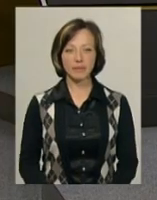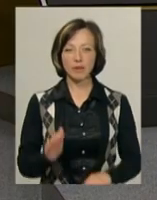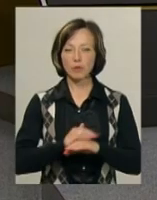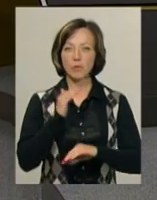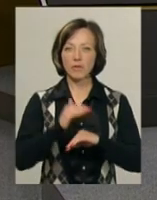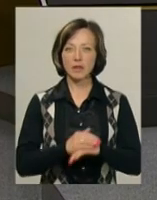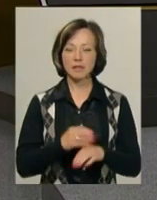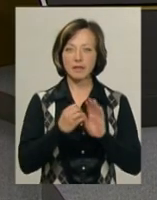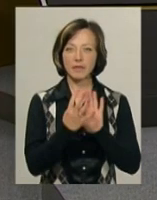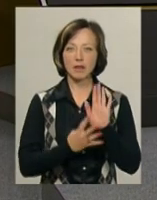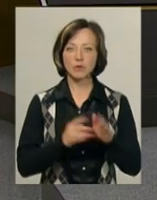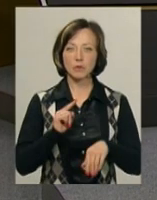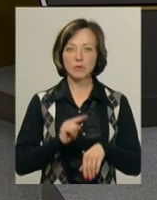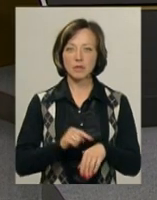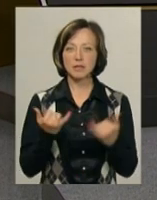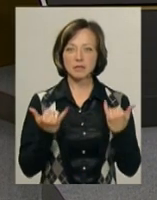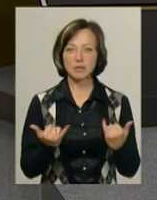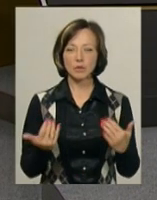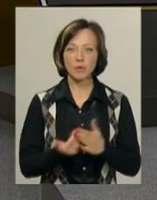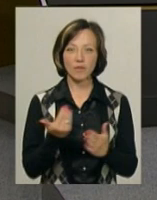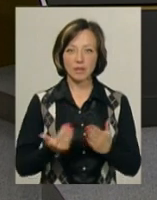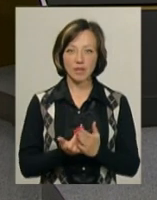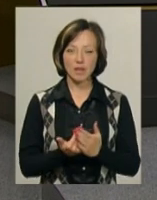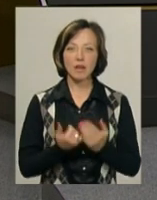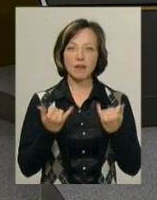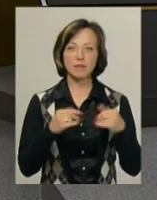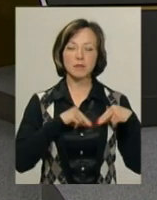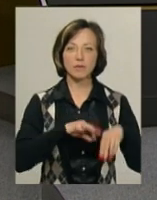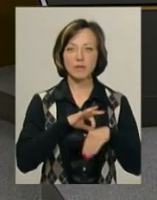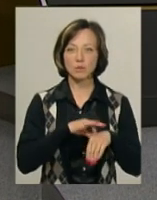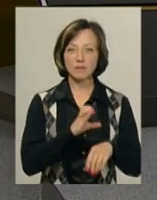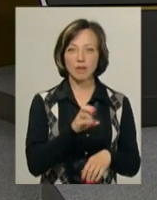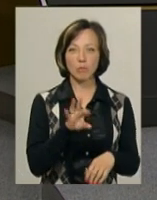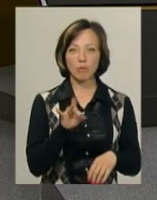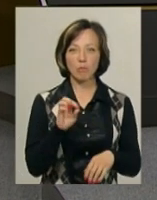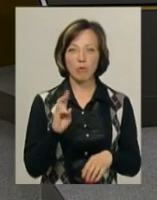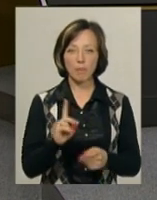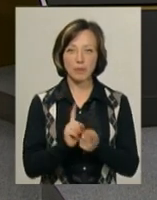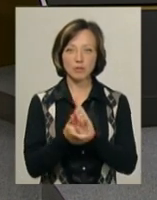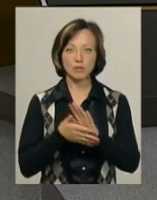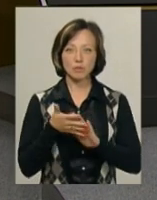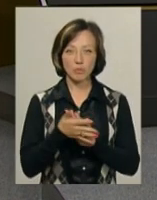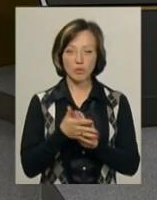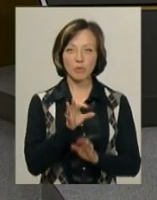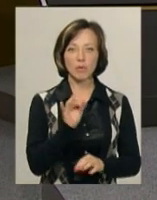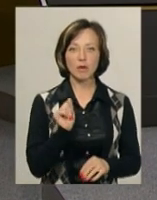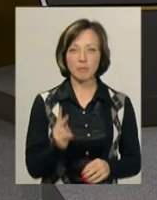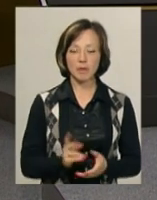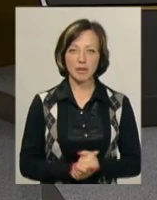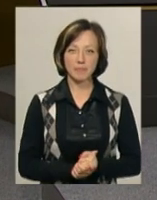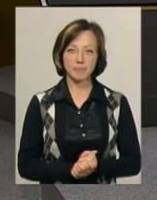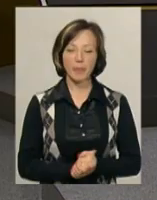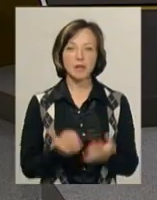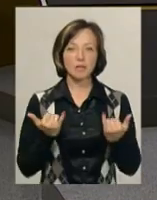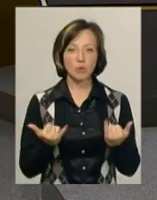Доброго вечора, 19 година, на часі випуск новин. В студії ведуча Світлана Поробок, перекладач жестової мови Ольга